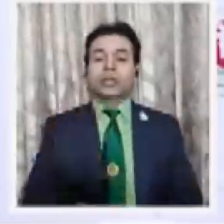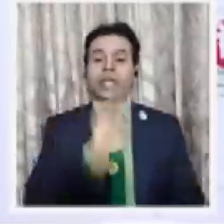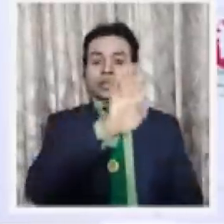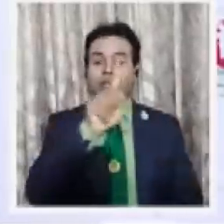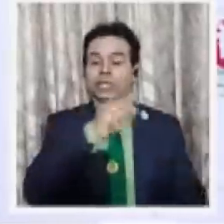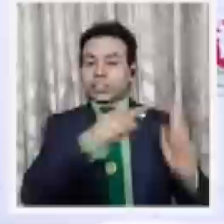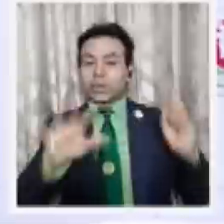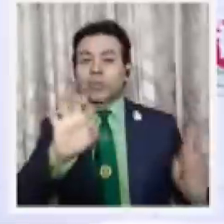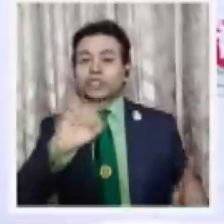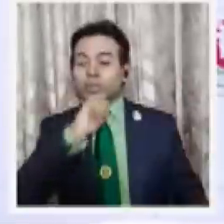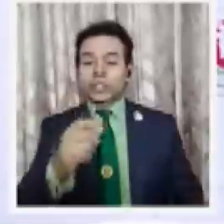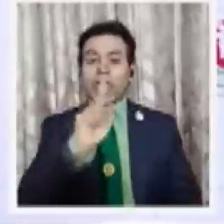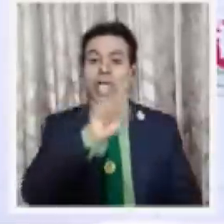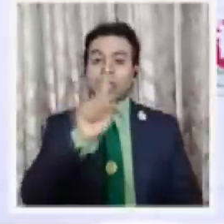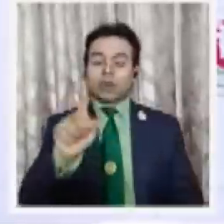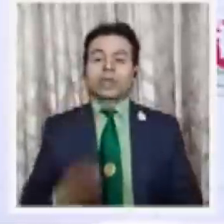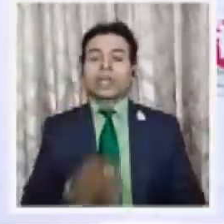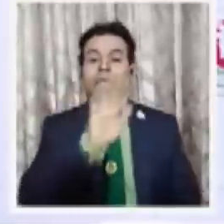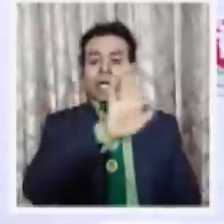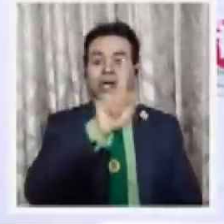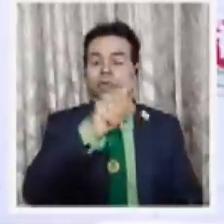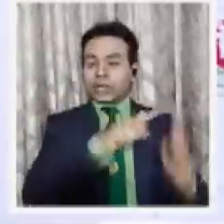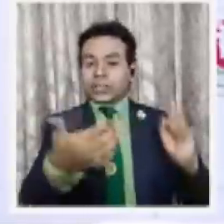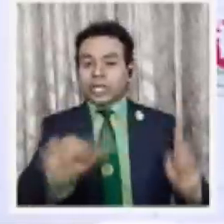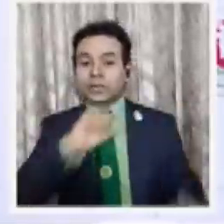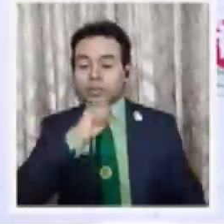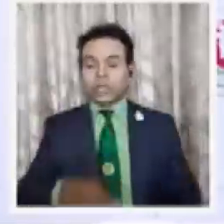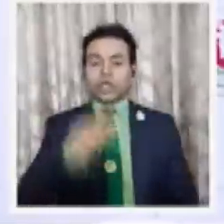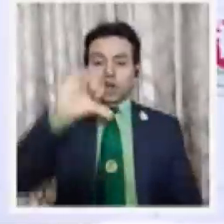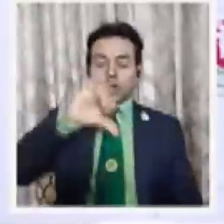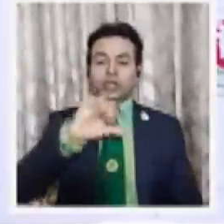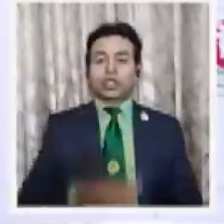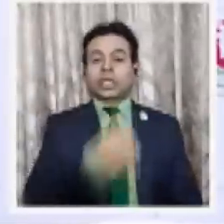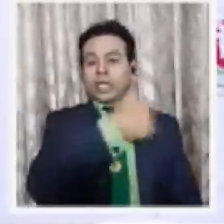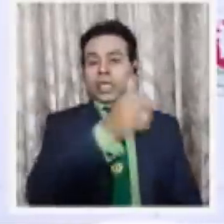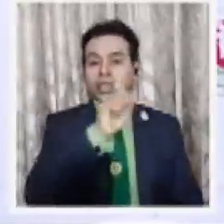0-10 বছর 1 জন, 21-30 বছর 1 জন, 31-40 বছর 1 জন,